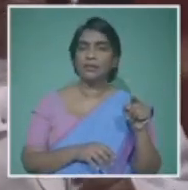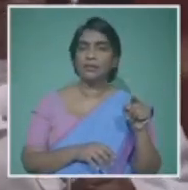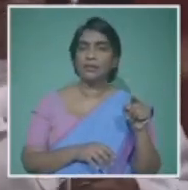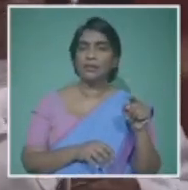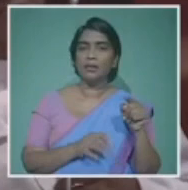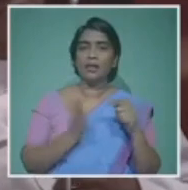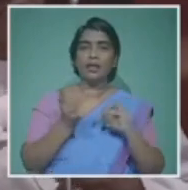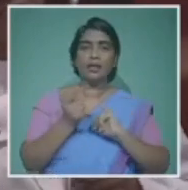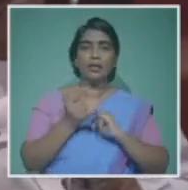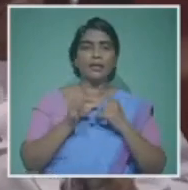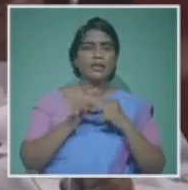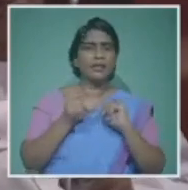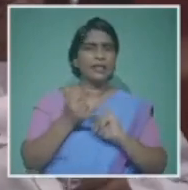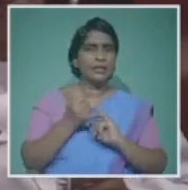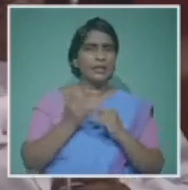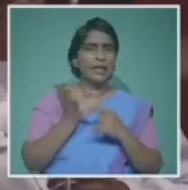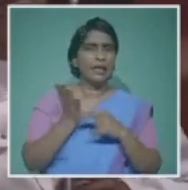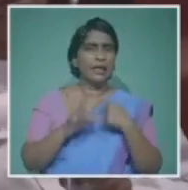ස්ටෙස් බද්ද වැඩි කරලා